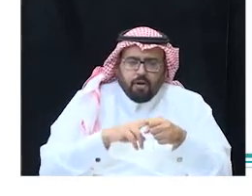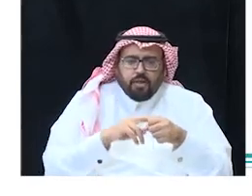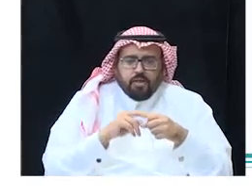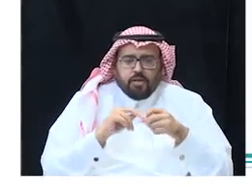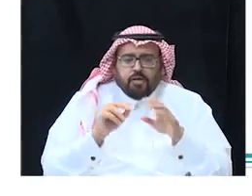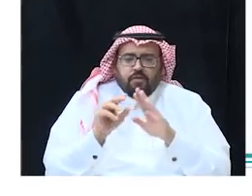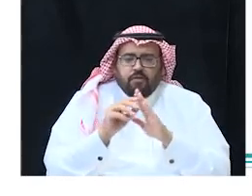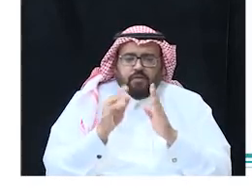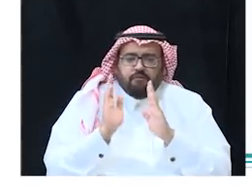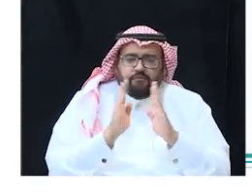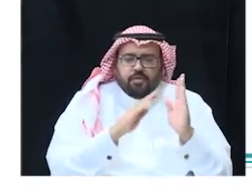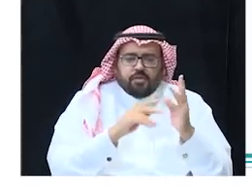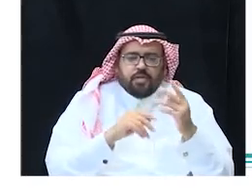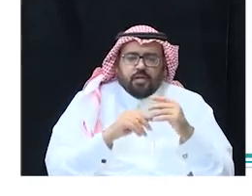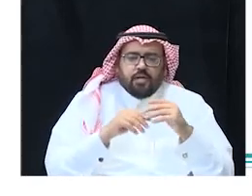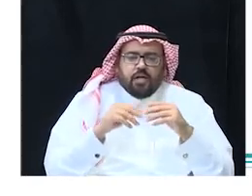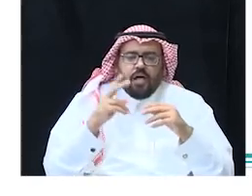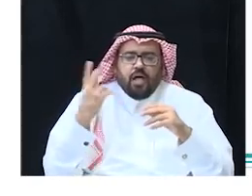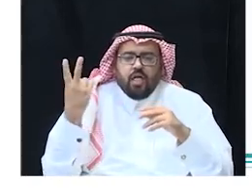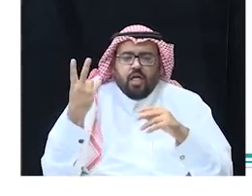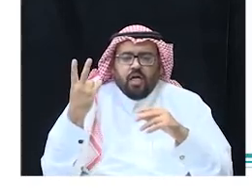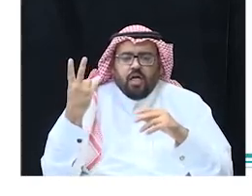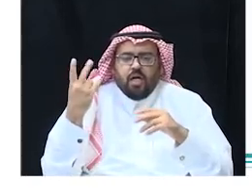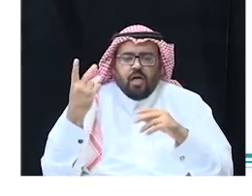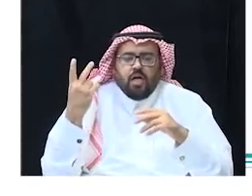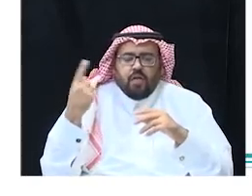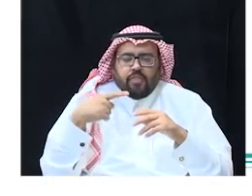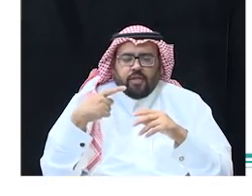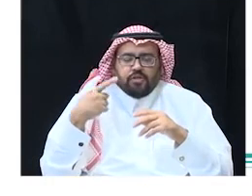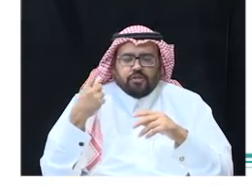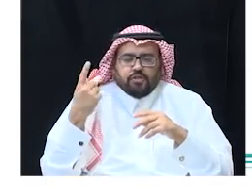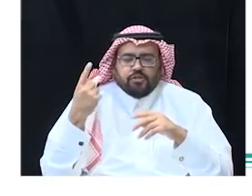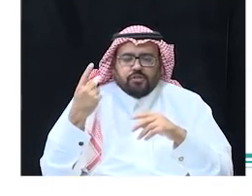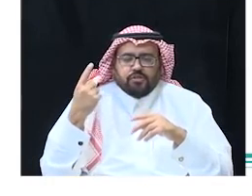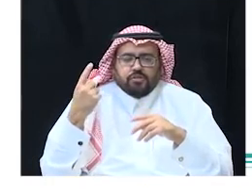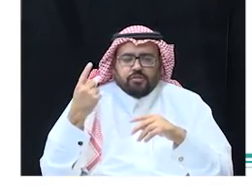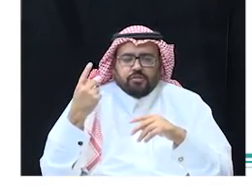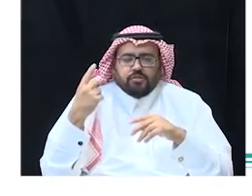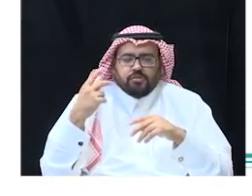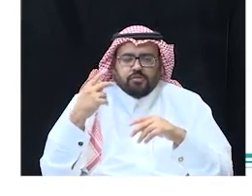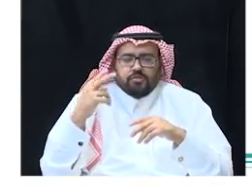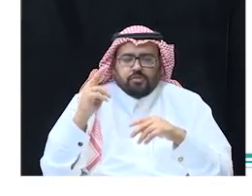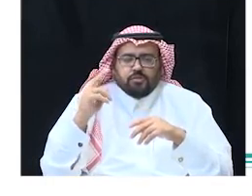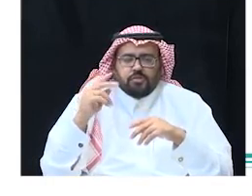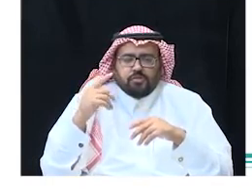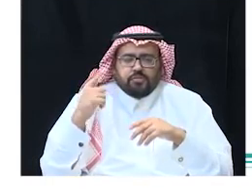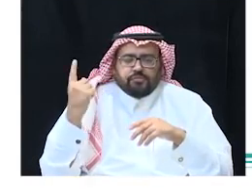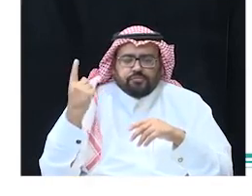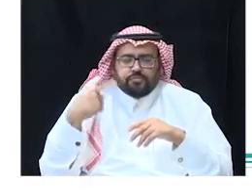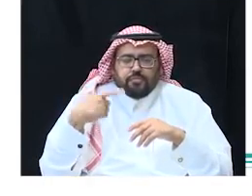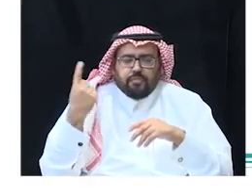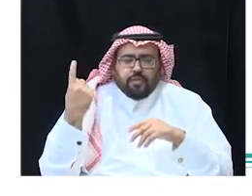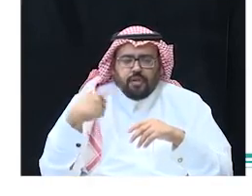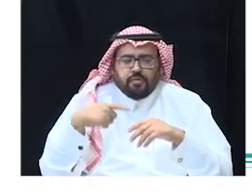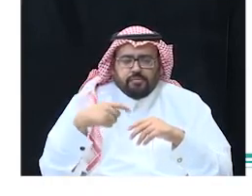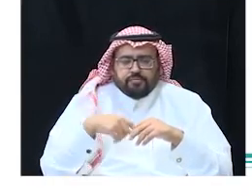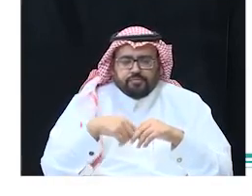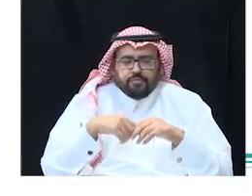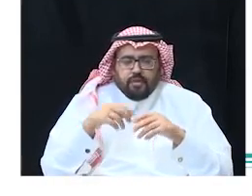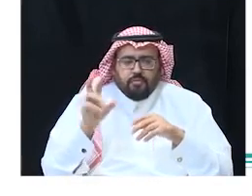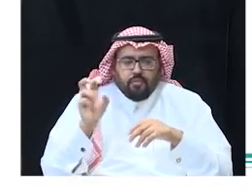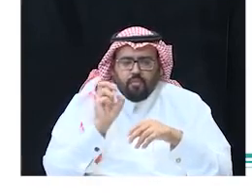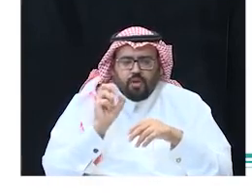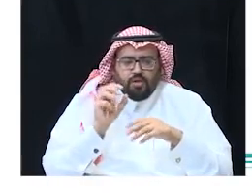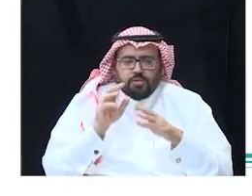مراجعة الفصل 11. في عندنا مجموعة من المفردات: الجاذبية